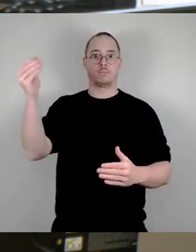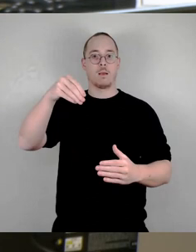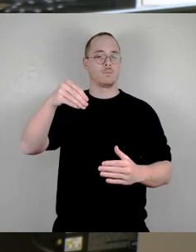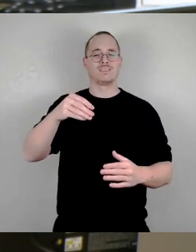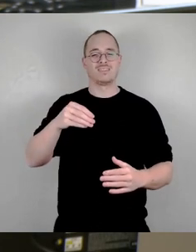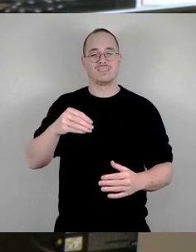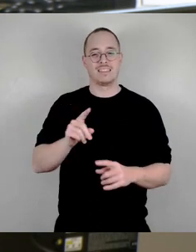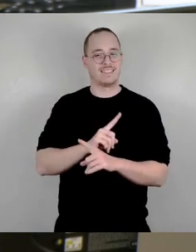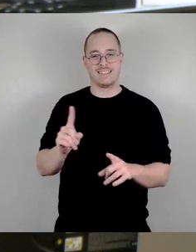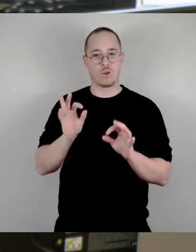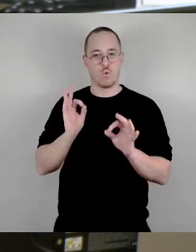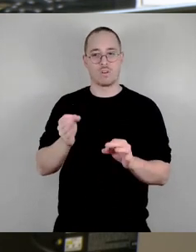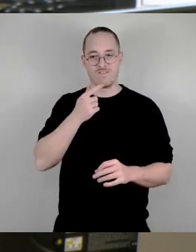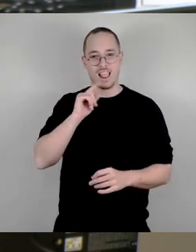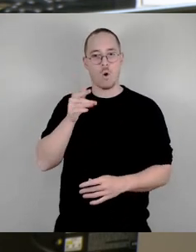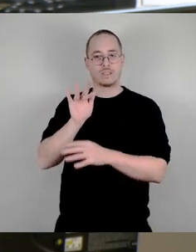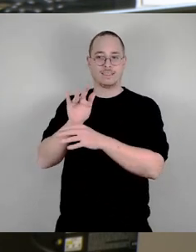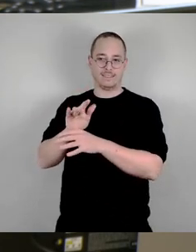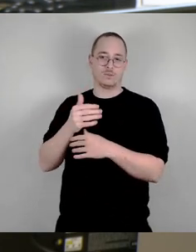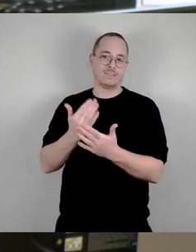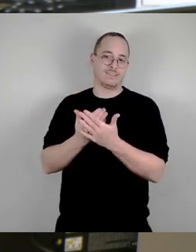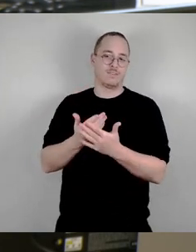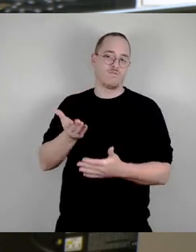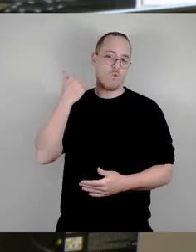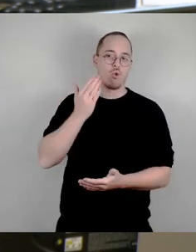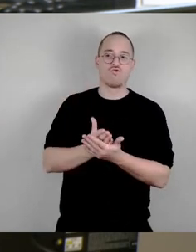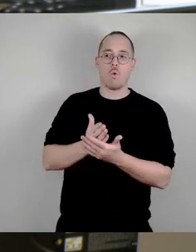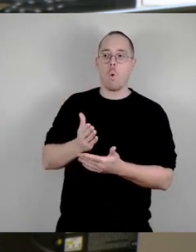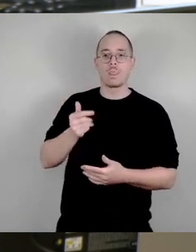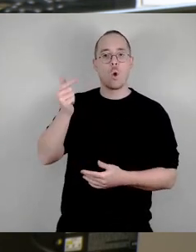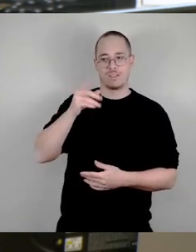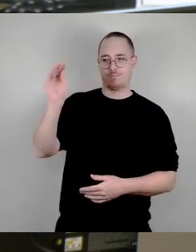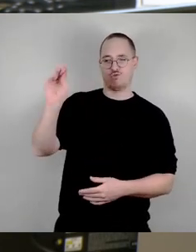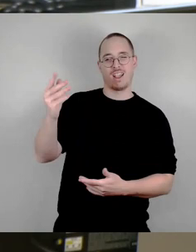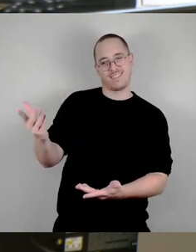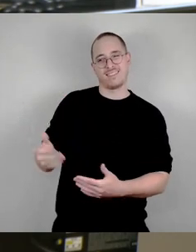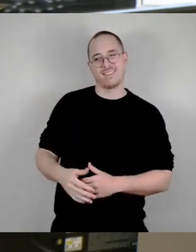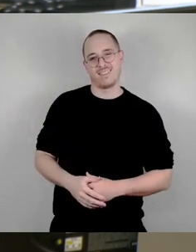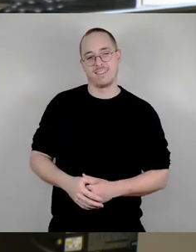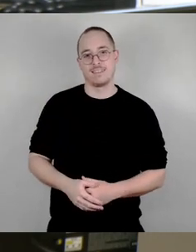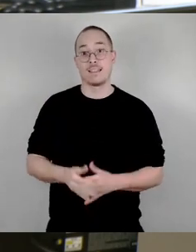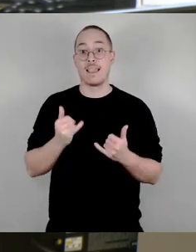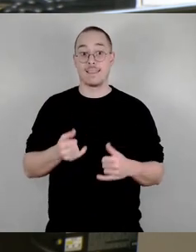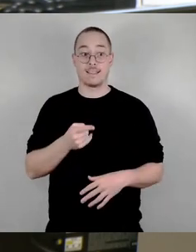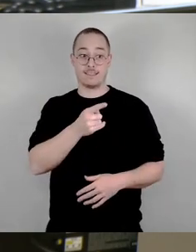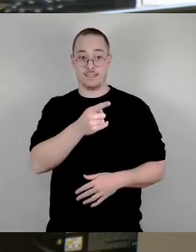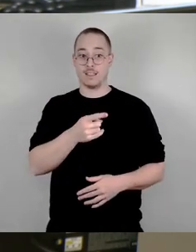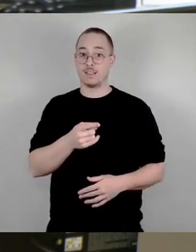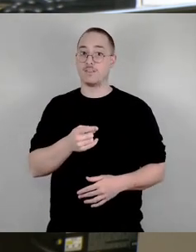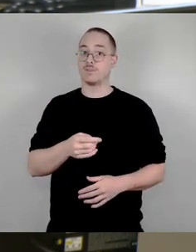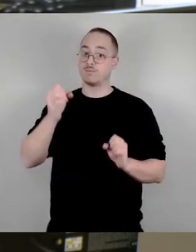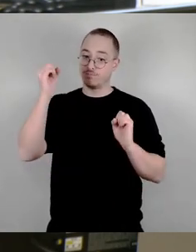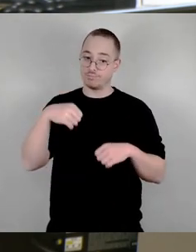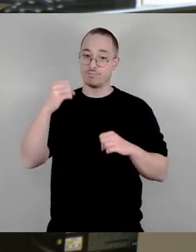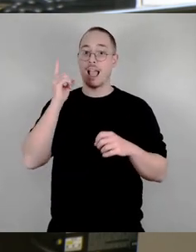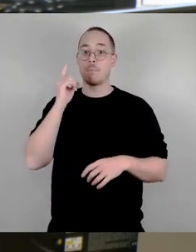das habe ich dir auch vorher schon gesagt, Thorsten. Und wir werden der Sache zustimmen, aber nur, wenn eine entsprechende Ergänzung